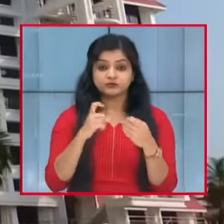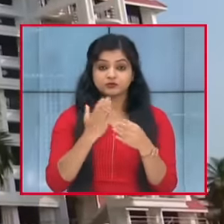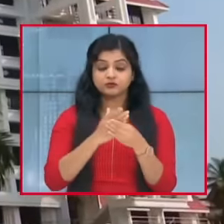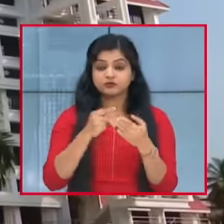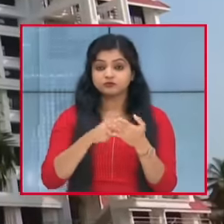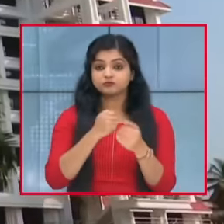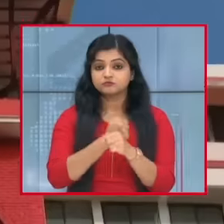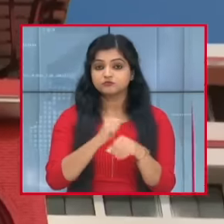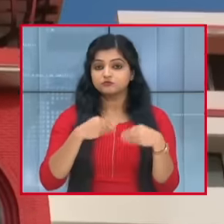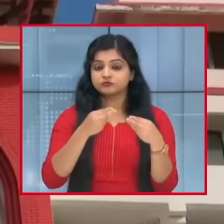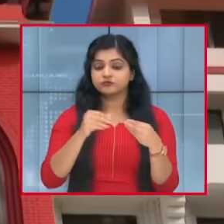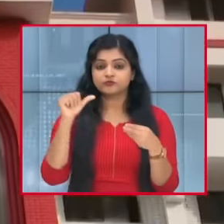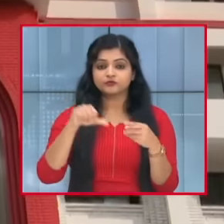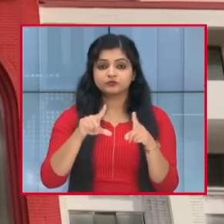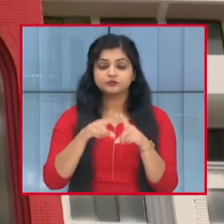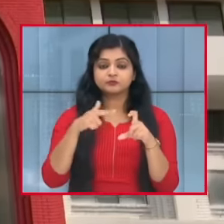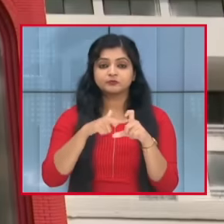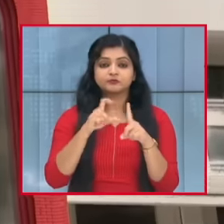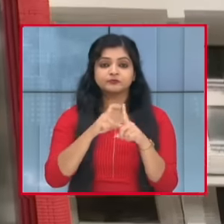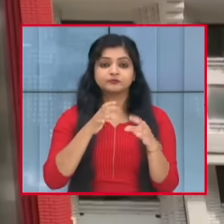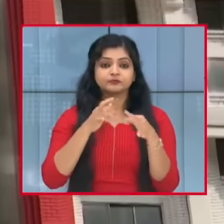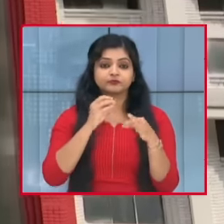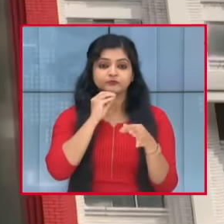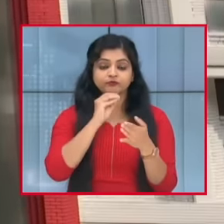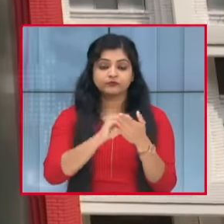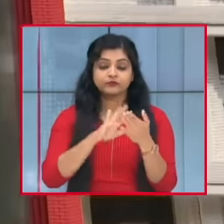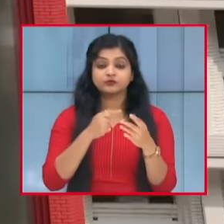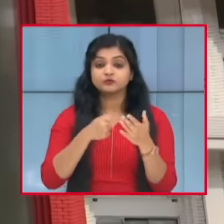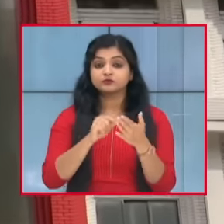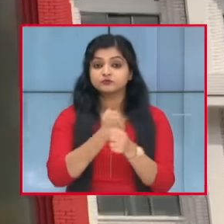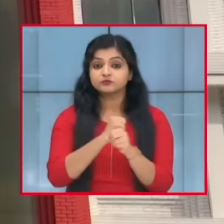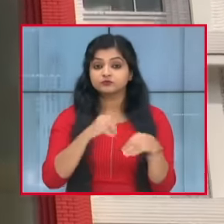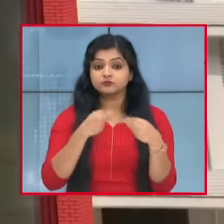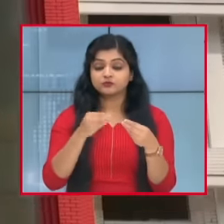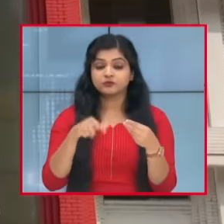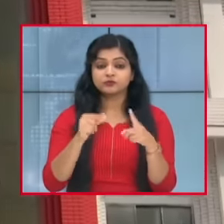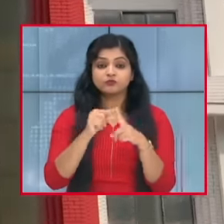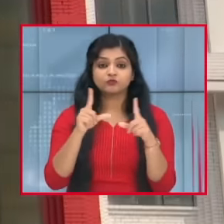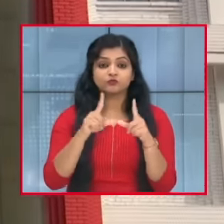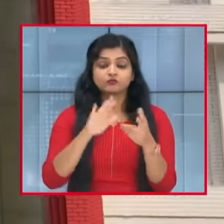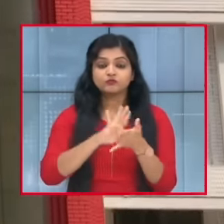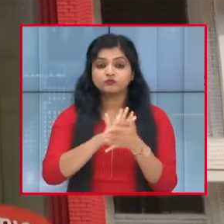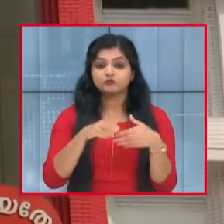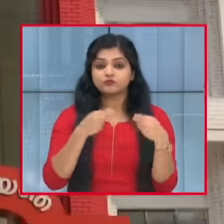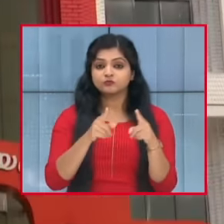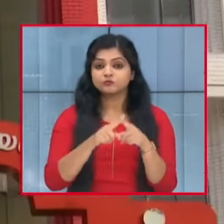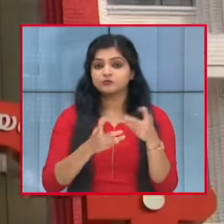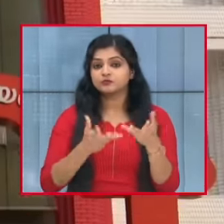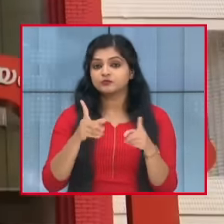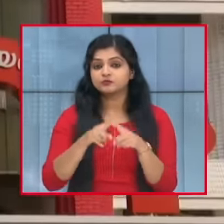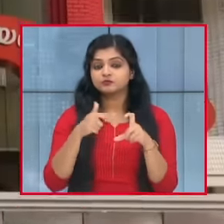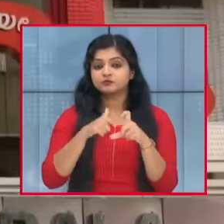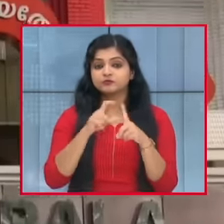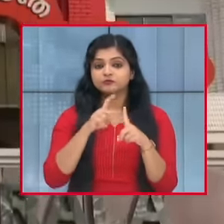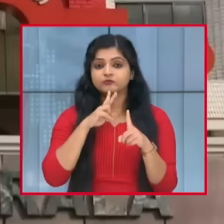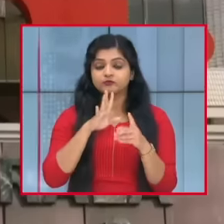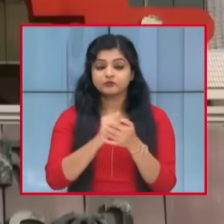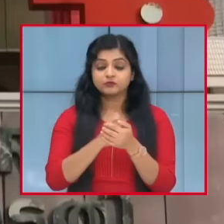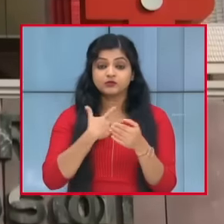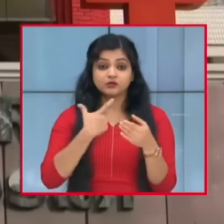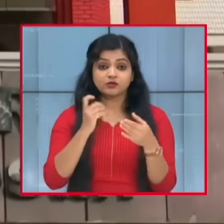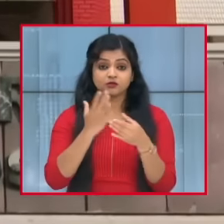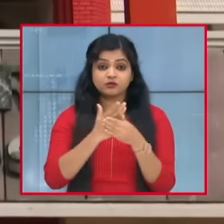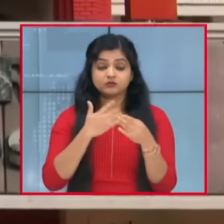എതിർത്തുള്ള EDയുടെ വാദങ്ങൾ. ജാമ്യം നൽകിയാൽ തെളിവുകൾ നശിപ്പിക്കപ്പെടാൻ സാധ്യതയുണ്ടെന്നും ED കോടതിയെ അറിയിച്ചു. തന്നെ നേരിട്ട് കേസുമായി ബന്ധിപ്പിക്കുന്ന